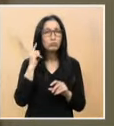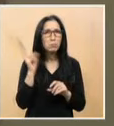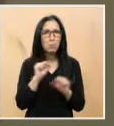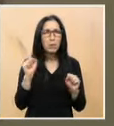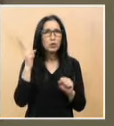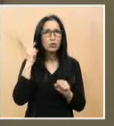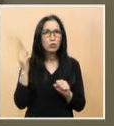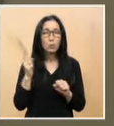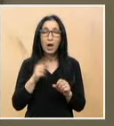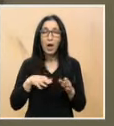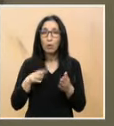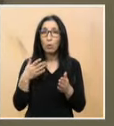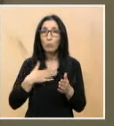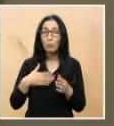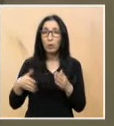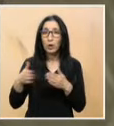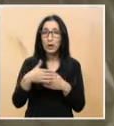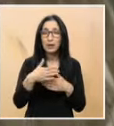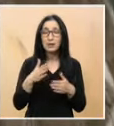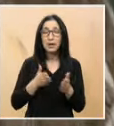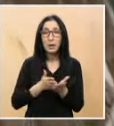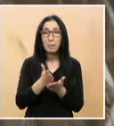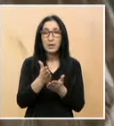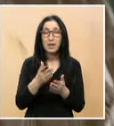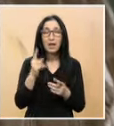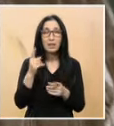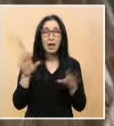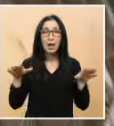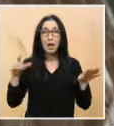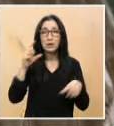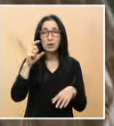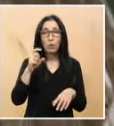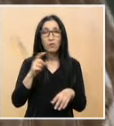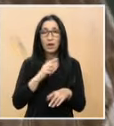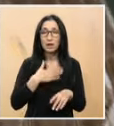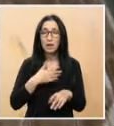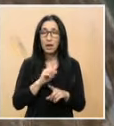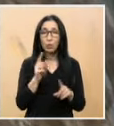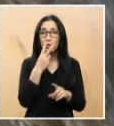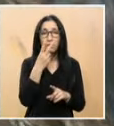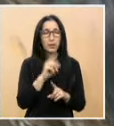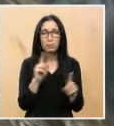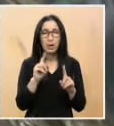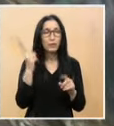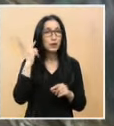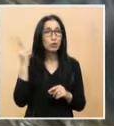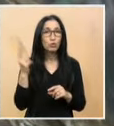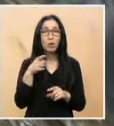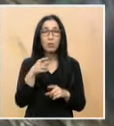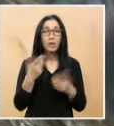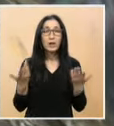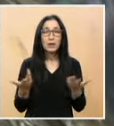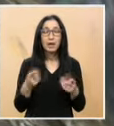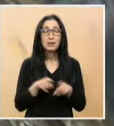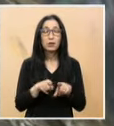абсолютно безшумно. Ако покрай нас мине една сова, в случая кукумявка, ние ако не я видим, няма да я чуем. Това